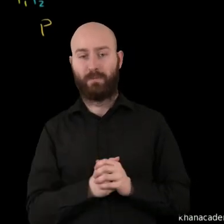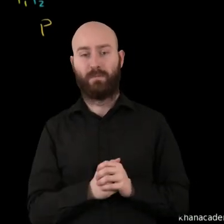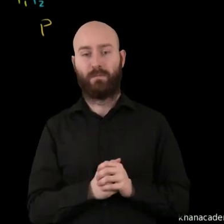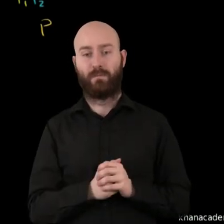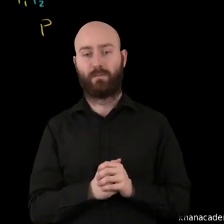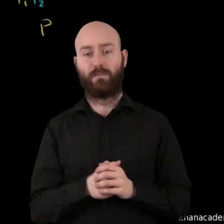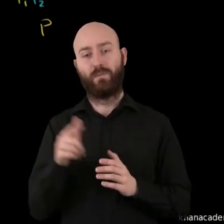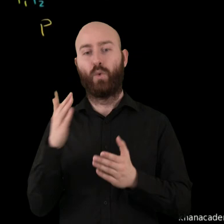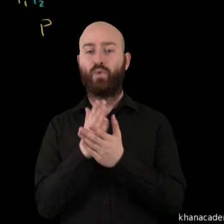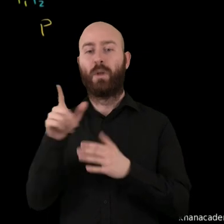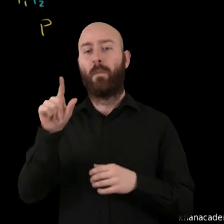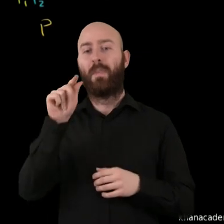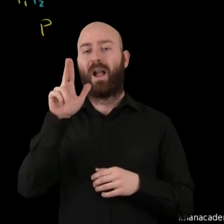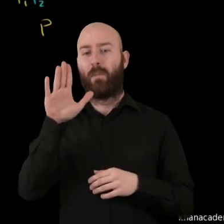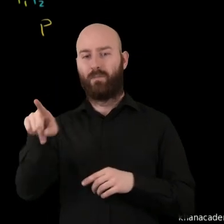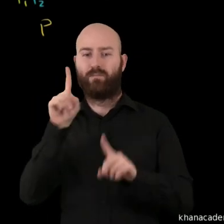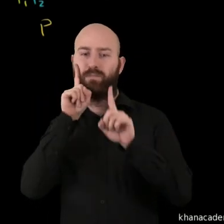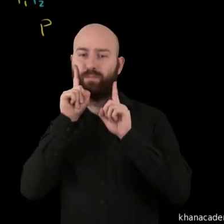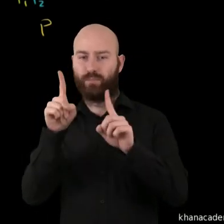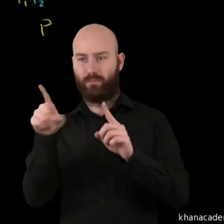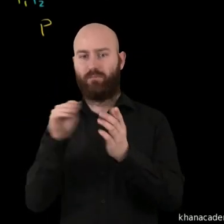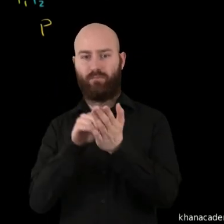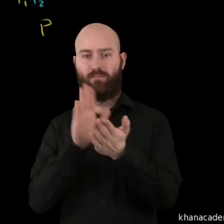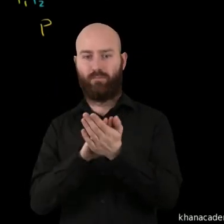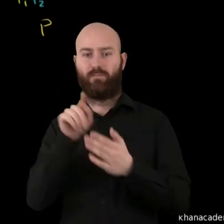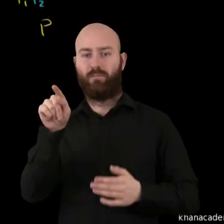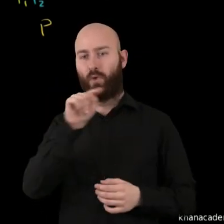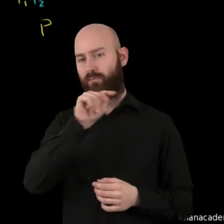Tylko jest to PKB realny. Zapiszę.